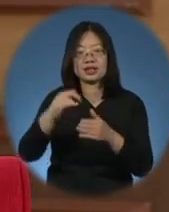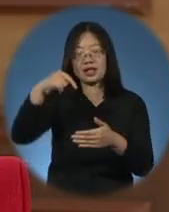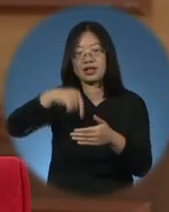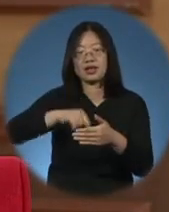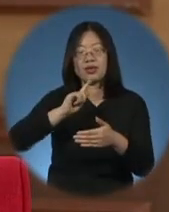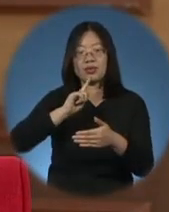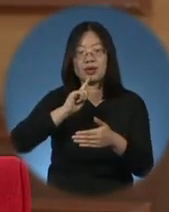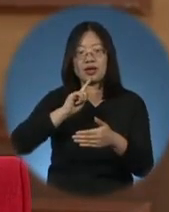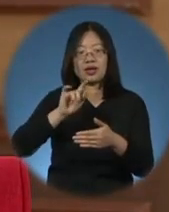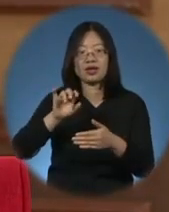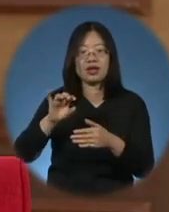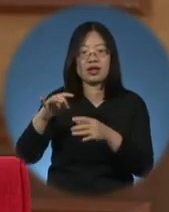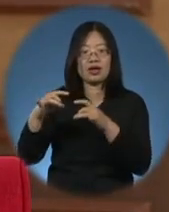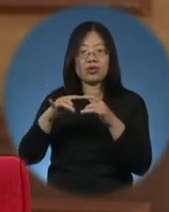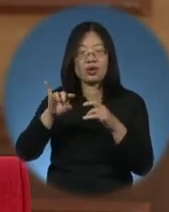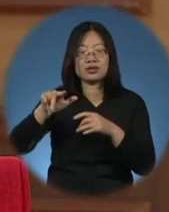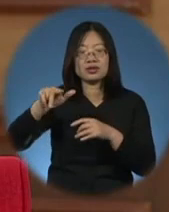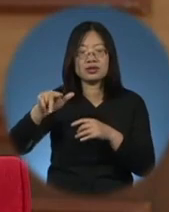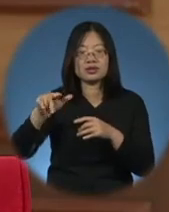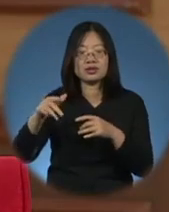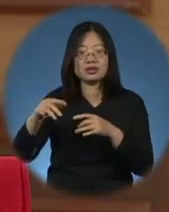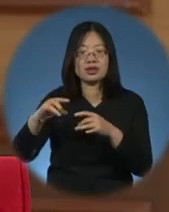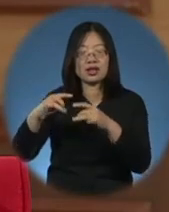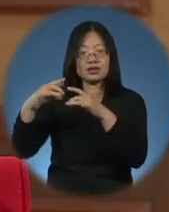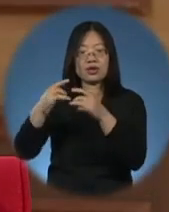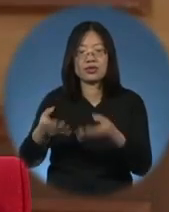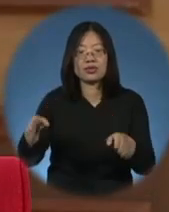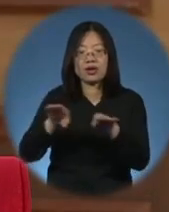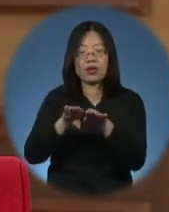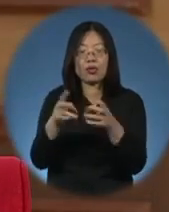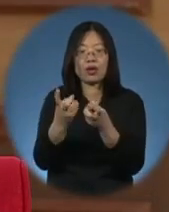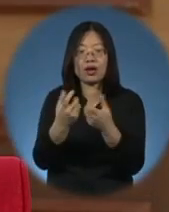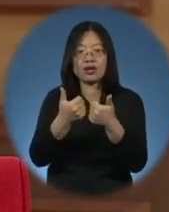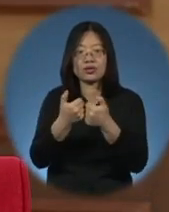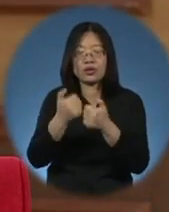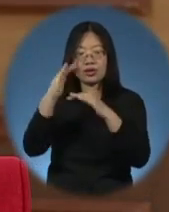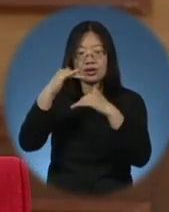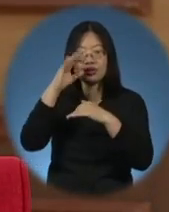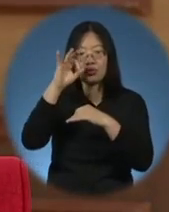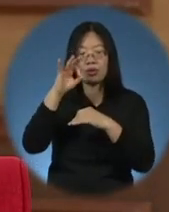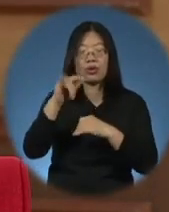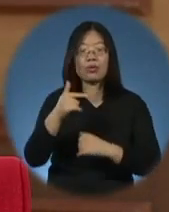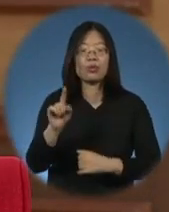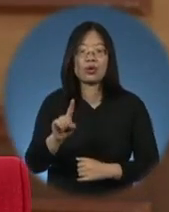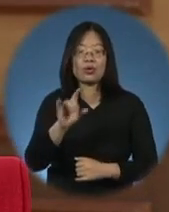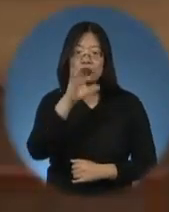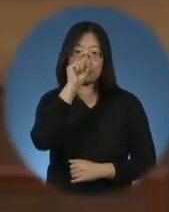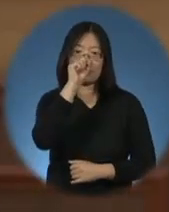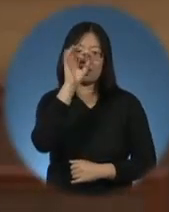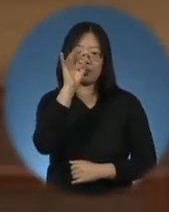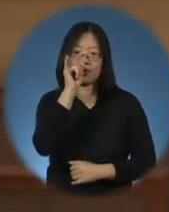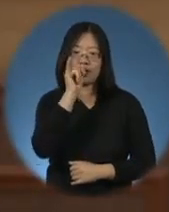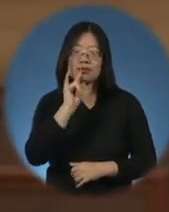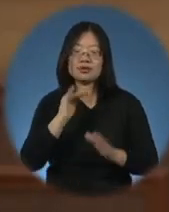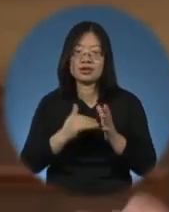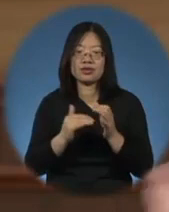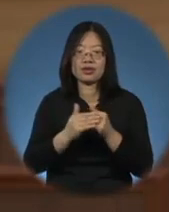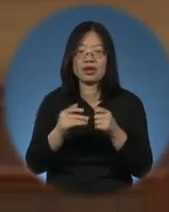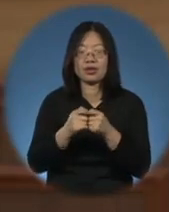이 원전을 어떻게 할까에 그렇죠. 대해서 논의된 과정이 저는 상당히 좋게 보이더라고요.